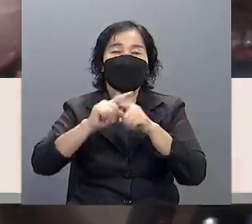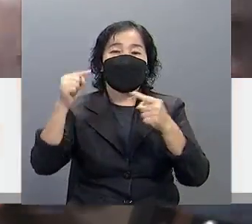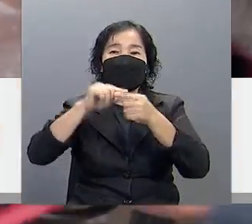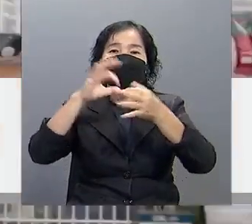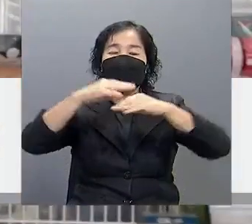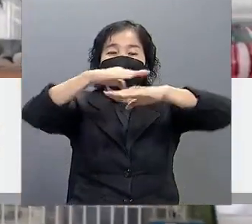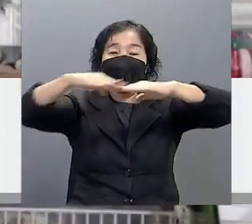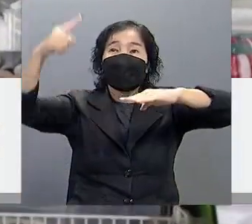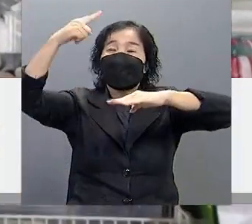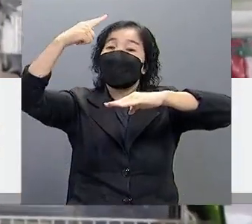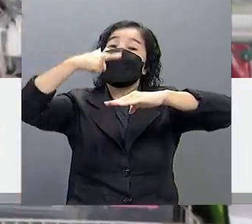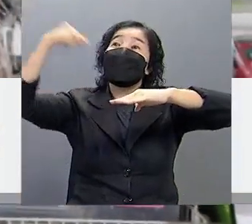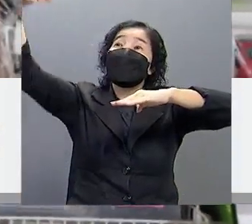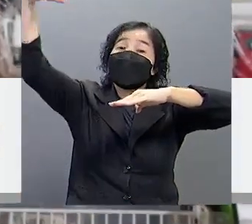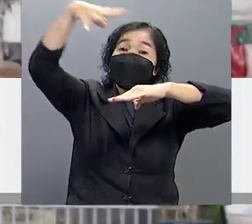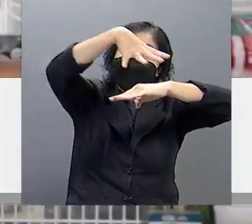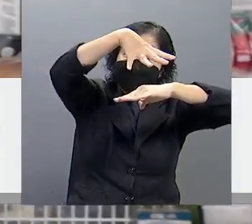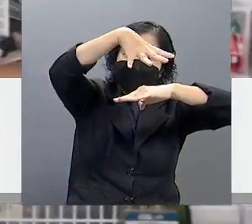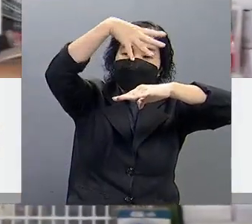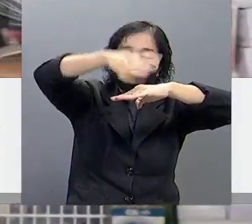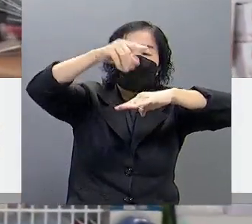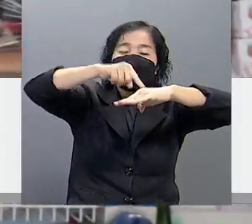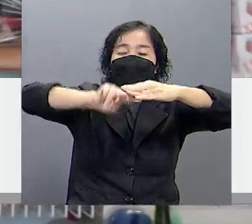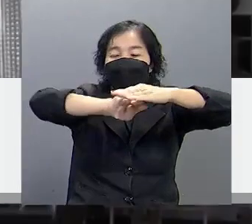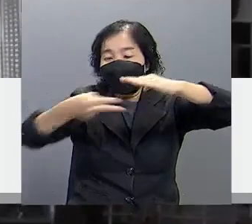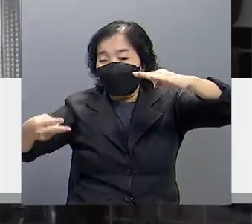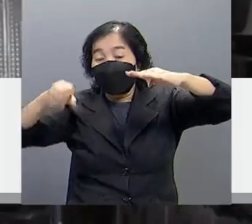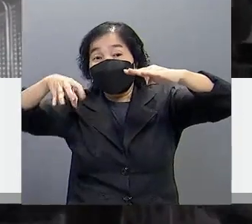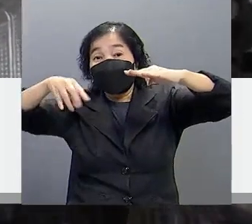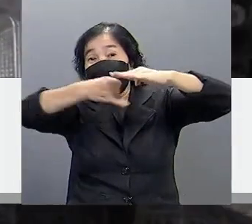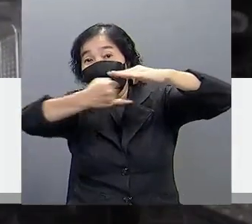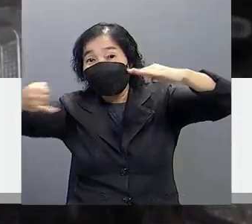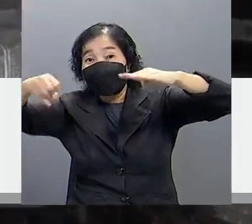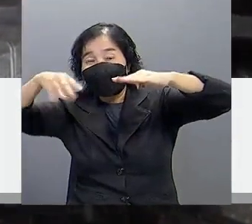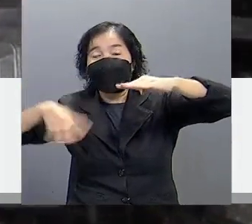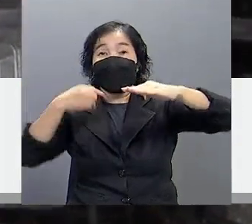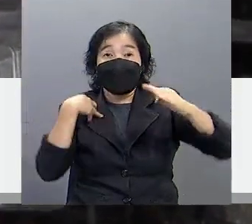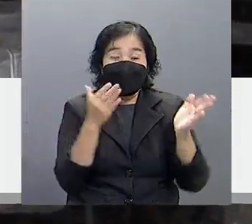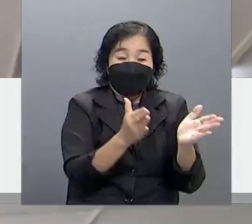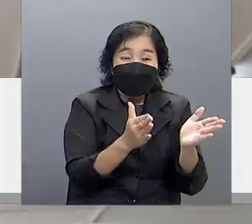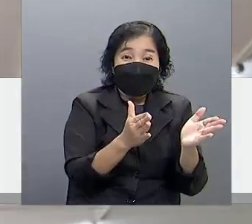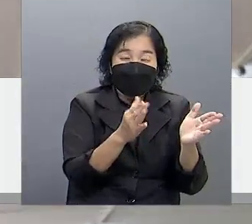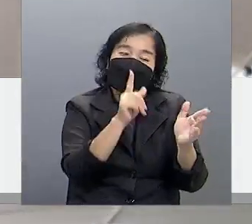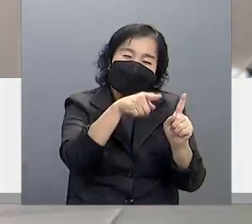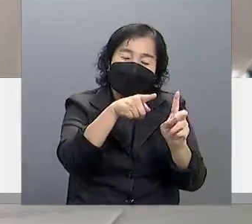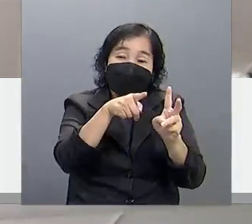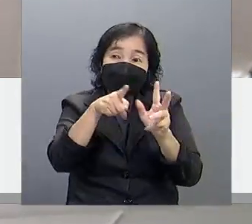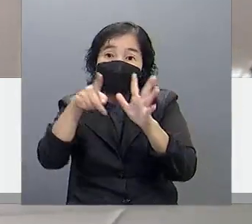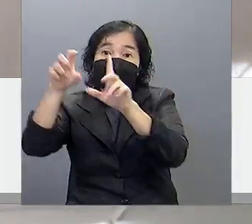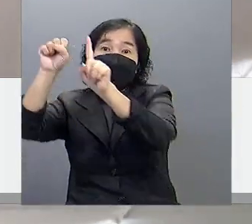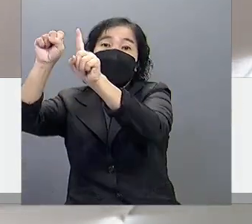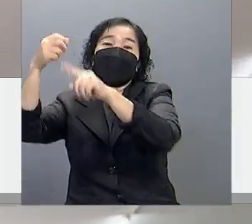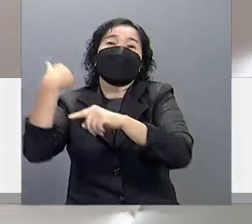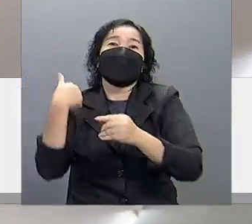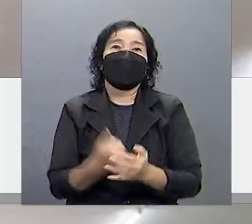หลายรูปแบบนะคะเหรอราคาเริ่มต้นไม่กี่พันบาทเองนะคะไปจนถึงชุดใหญ่ราคาหลักแสนบาทขึ้นไปเป็นสินค้าที่